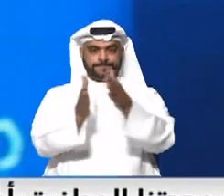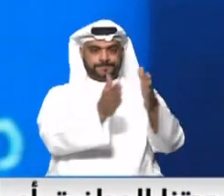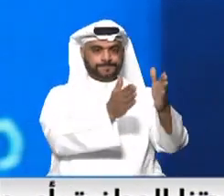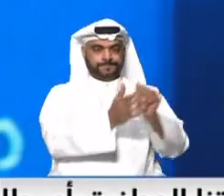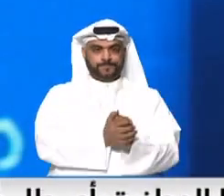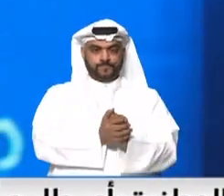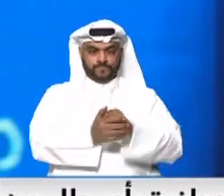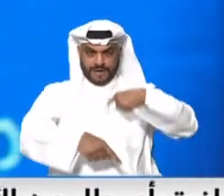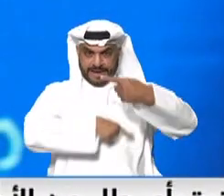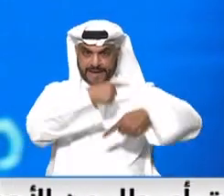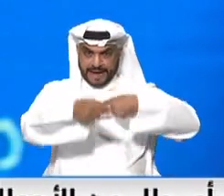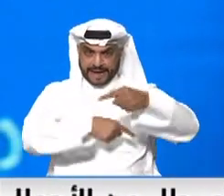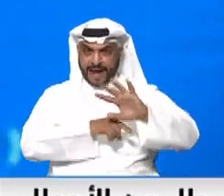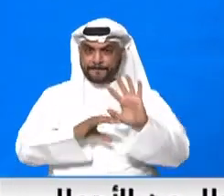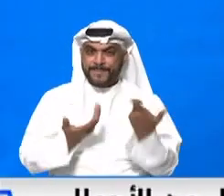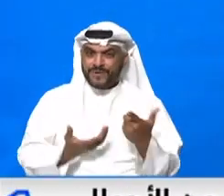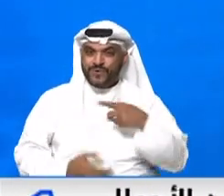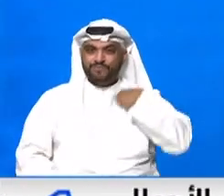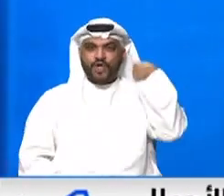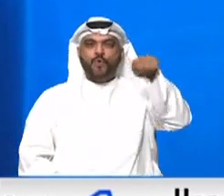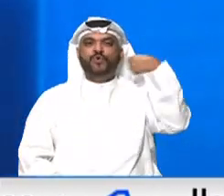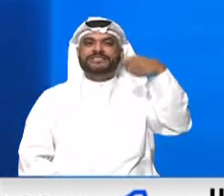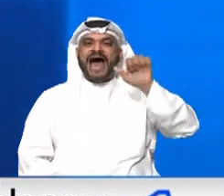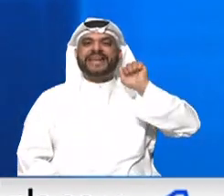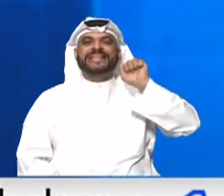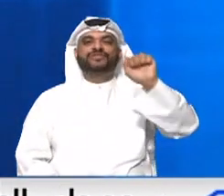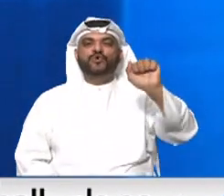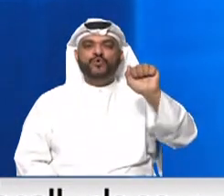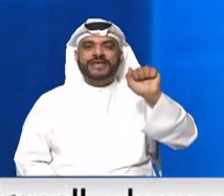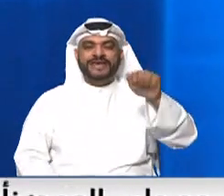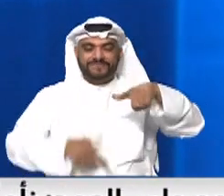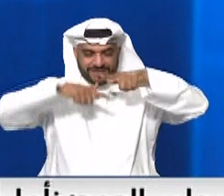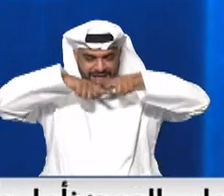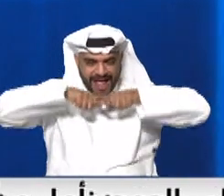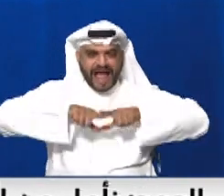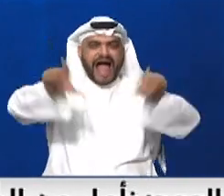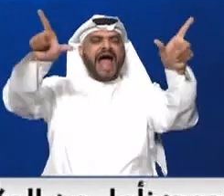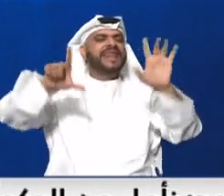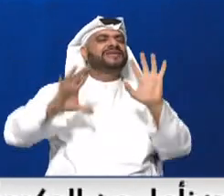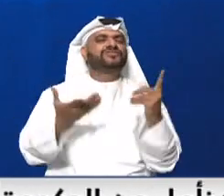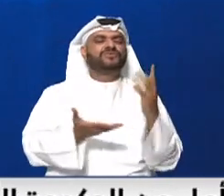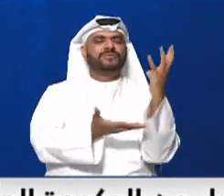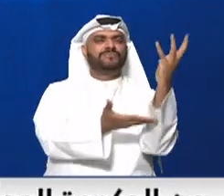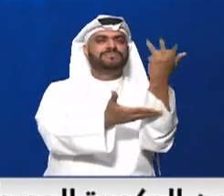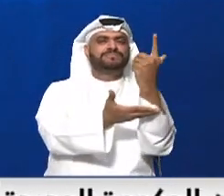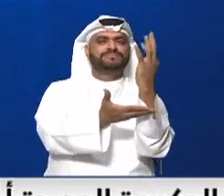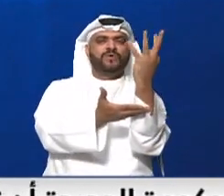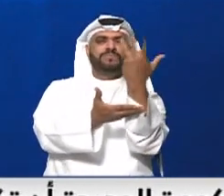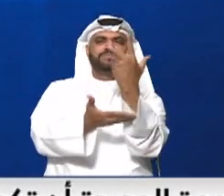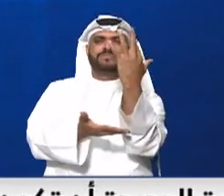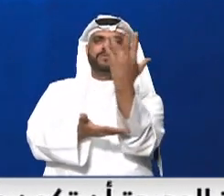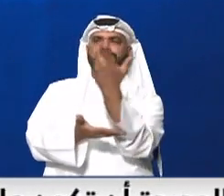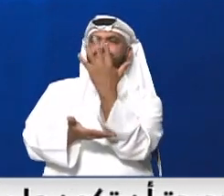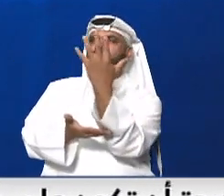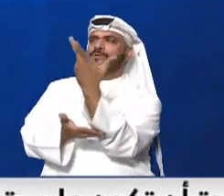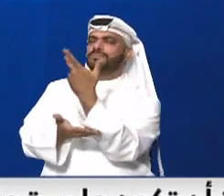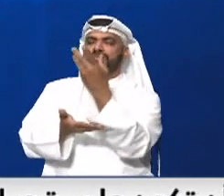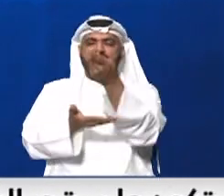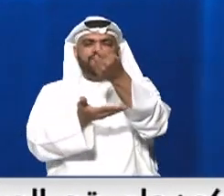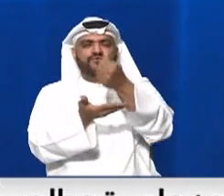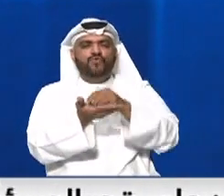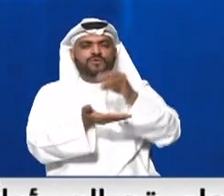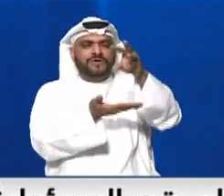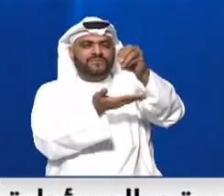تتواصل حملة فزعتكم فرحة لهم التي أعلنت عنها وزارة الشؤون الاجتماعية والتنمية المجتمعية للمساعدة